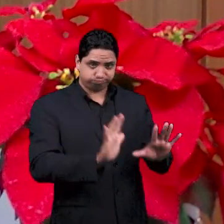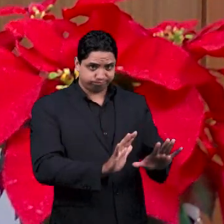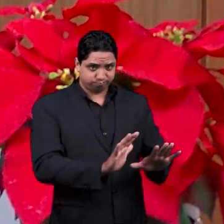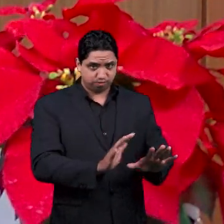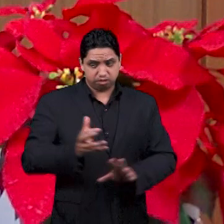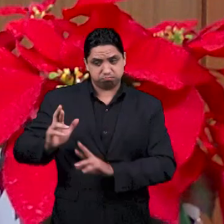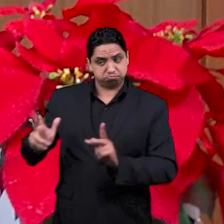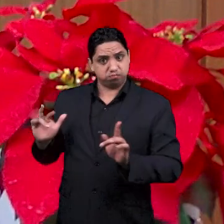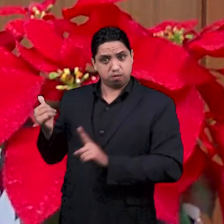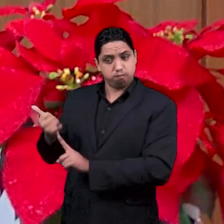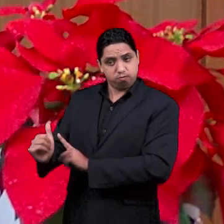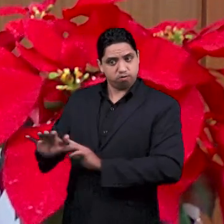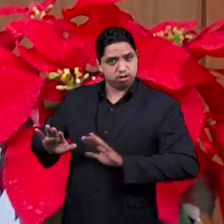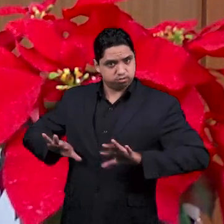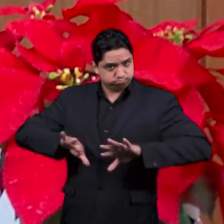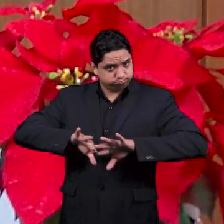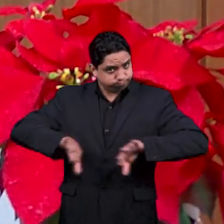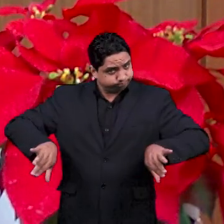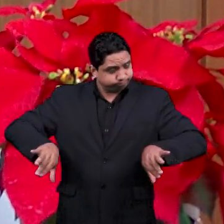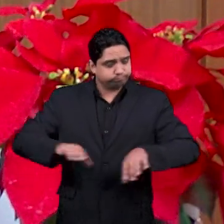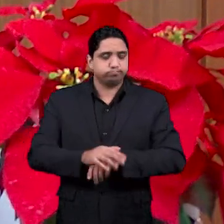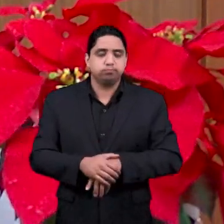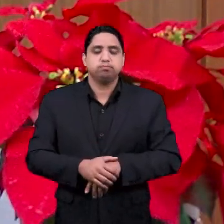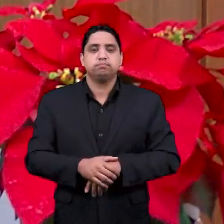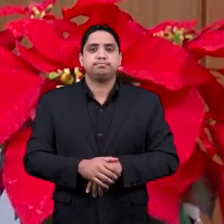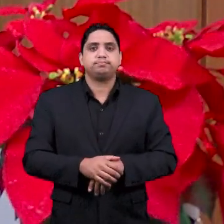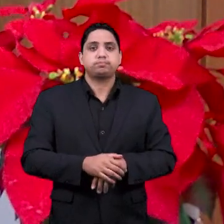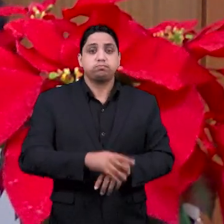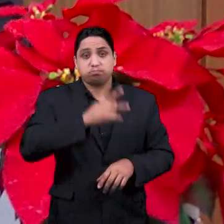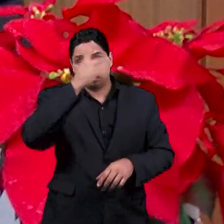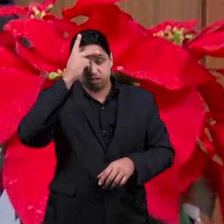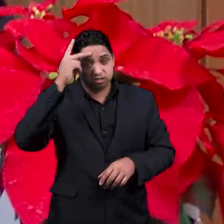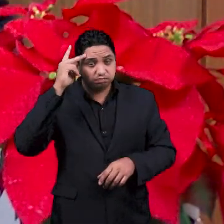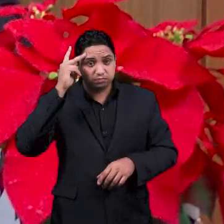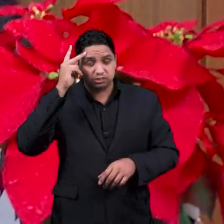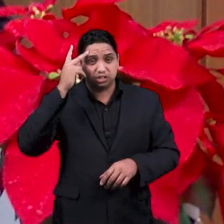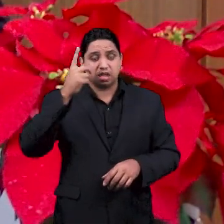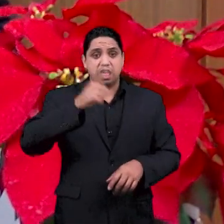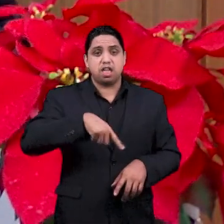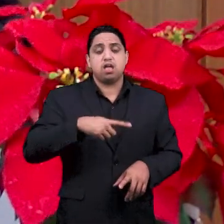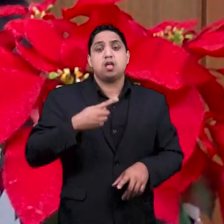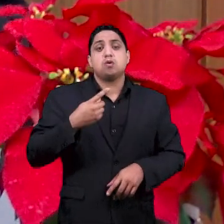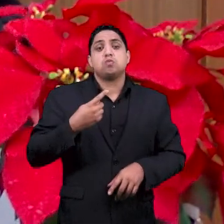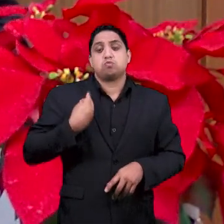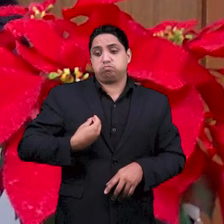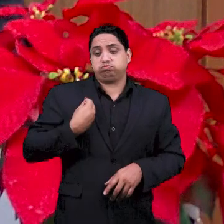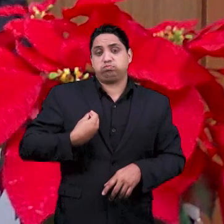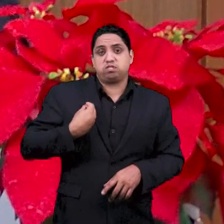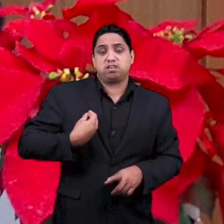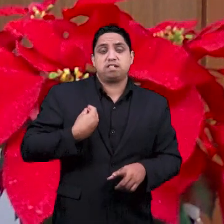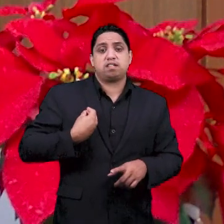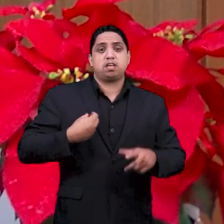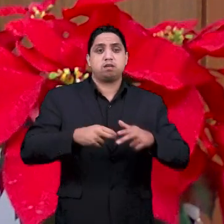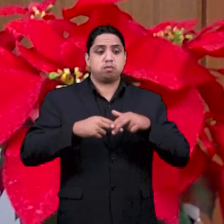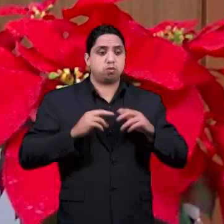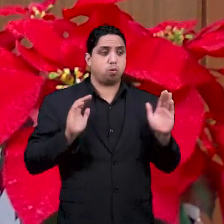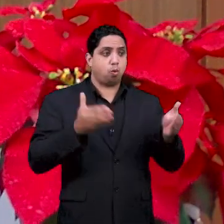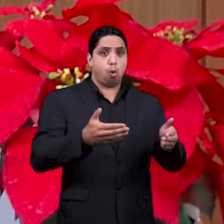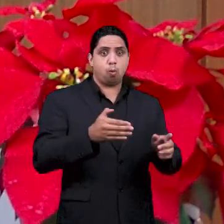для человека. Человек живет в обществе, да, в социальном каком-то